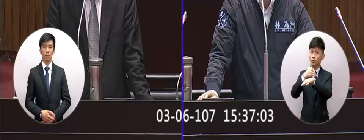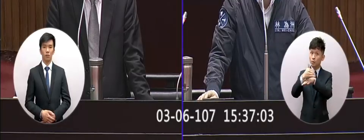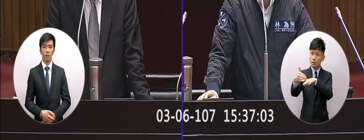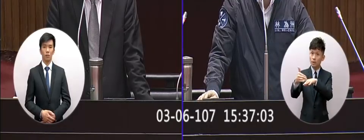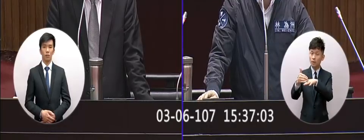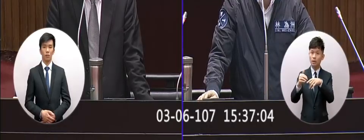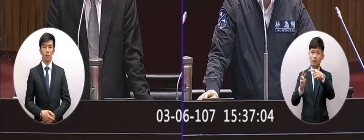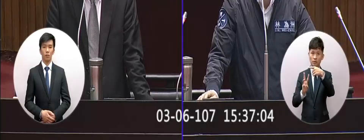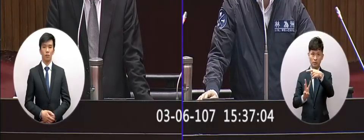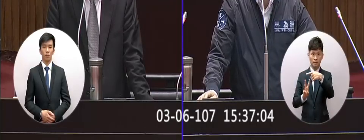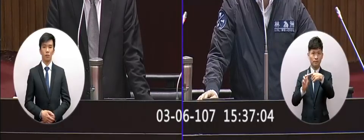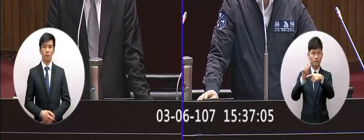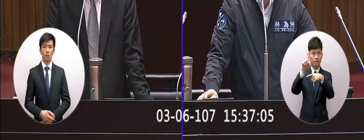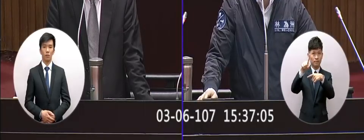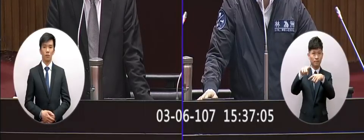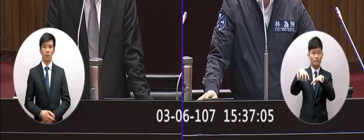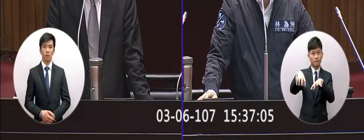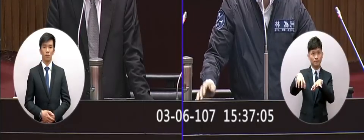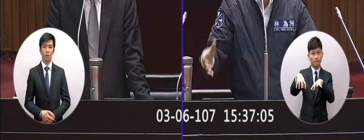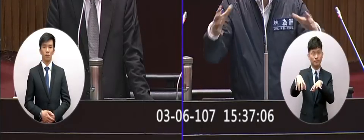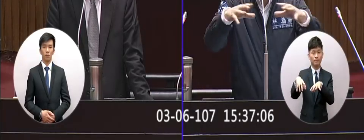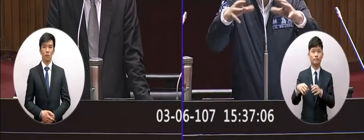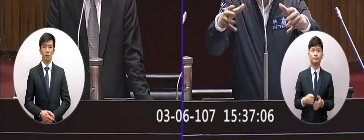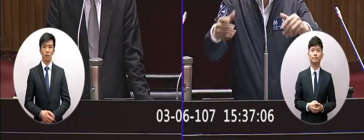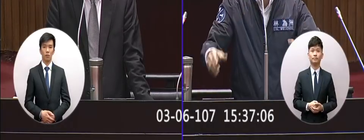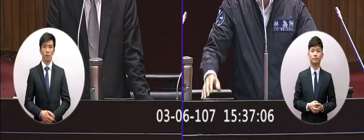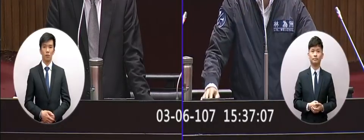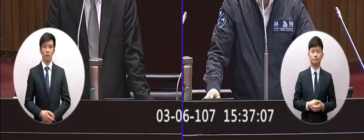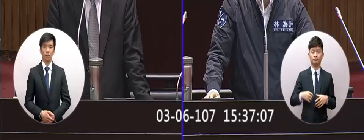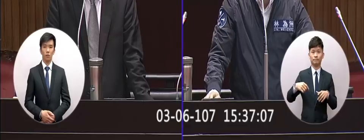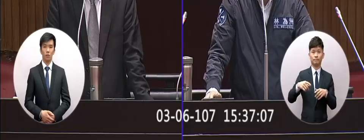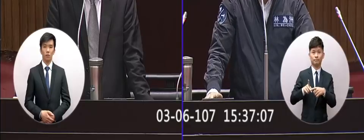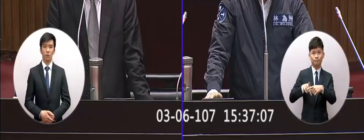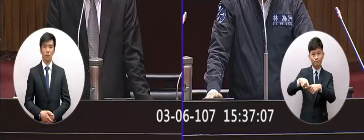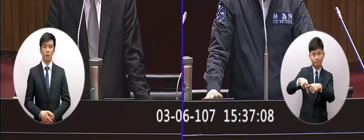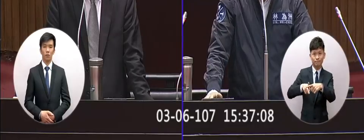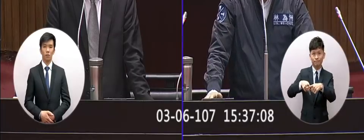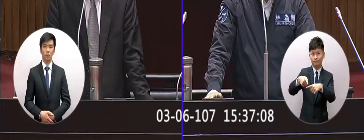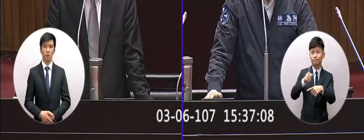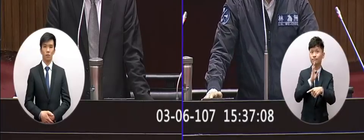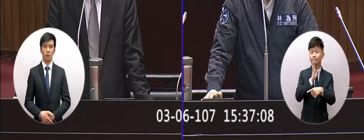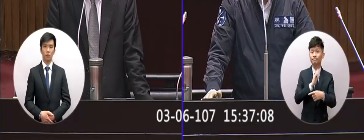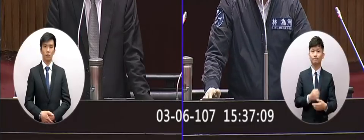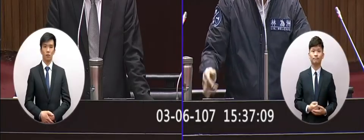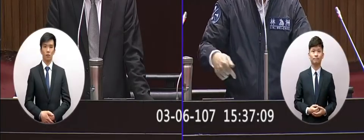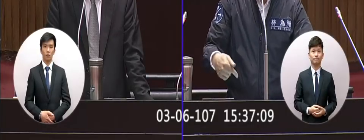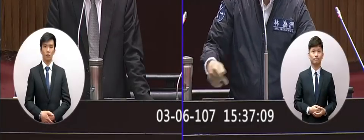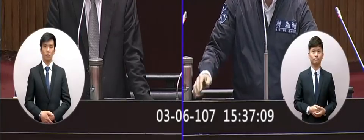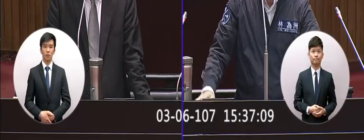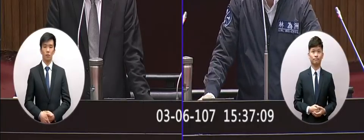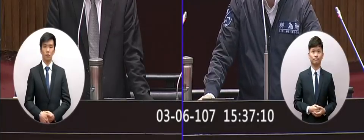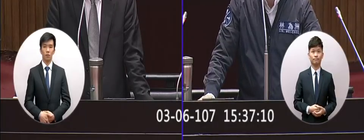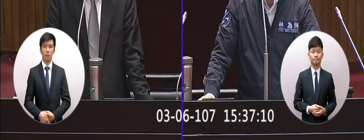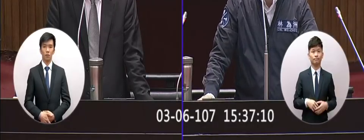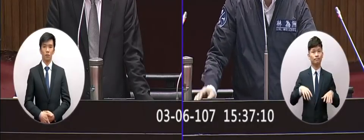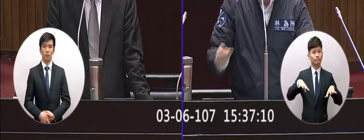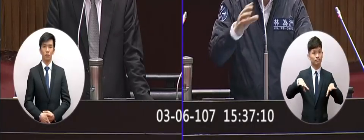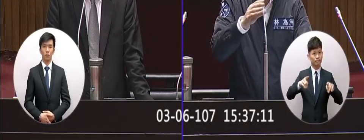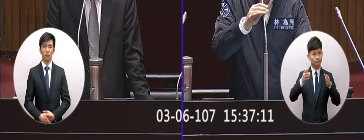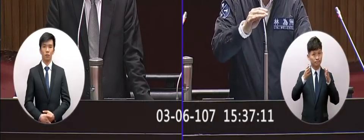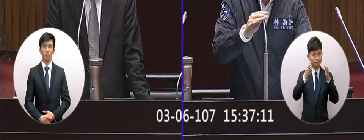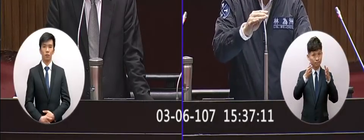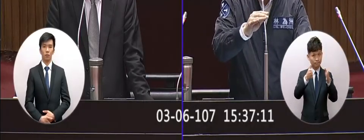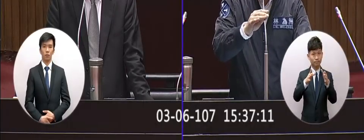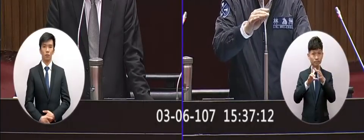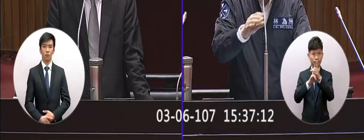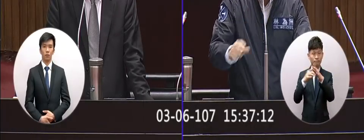概有三分之一啦，在新竹县，所以它是横跨新竹县市。那我们首先来谈一下新